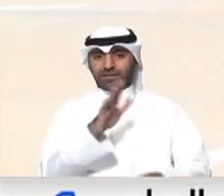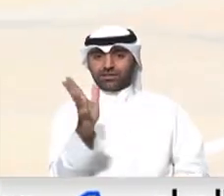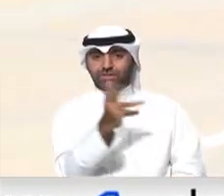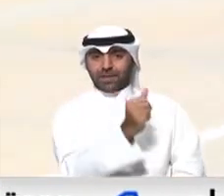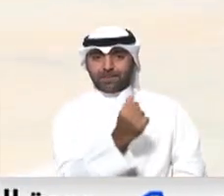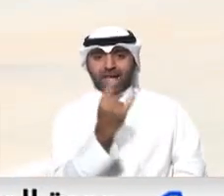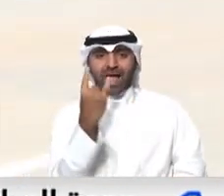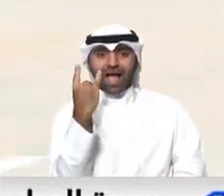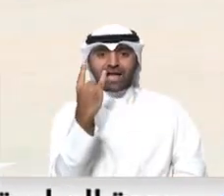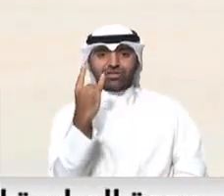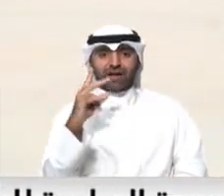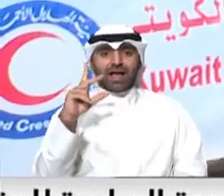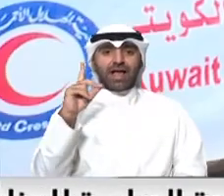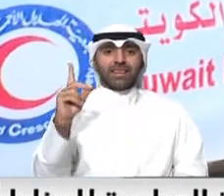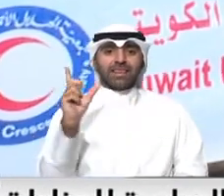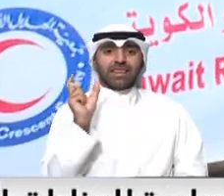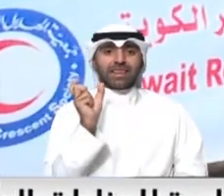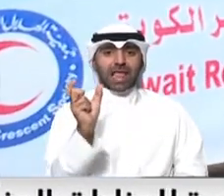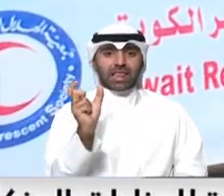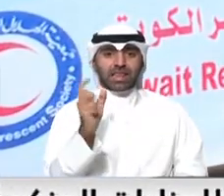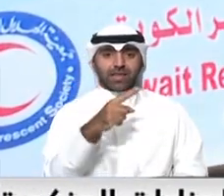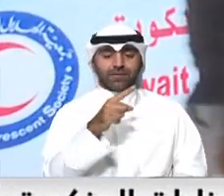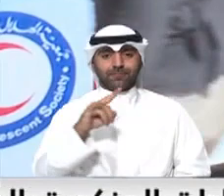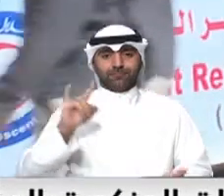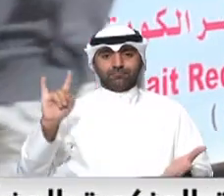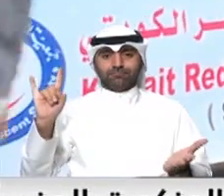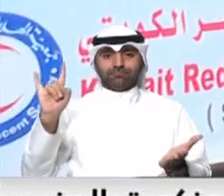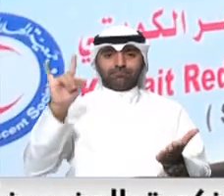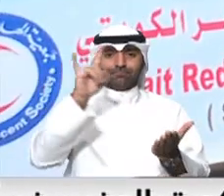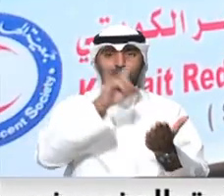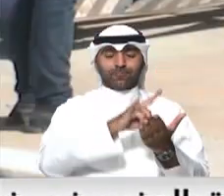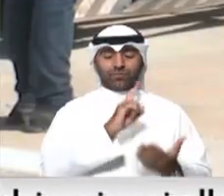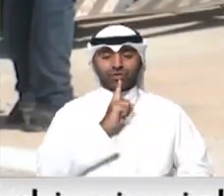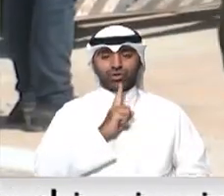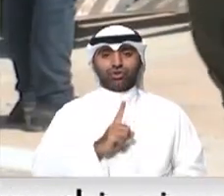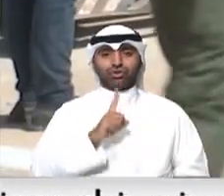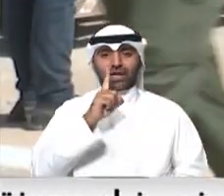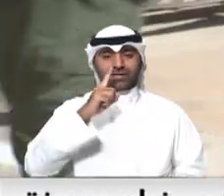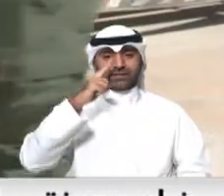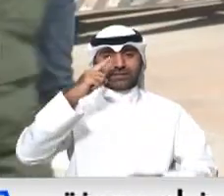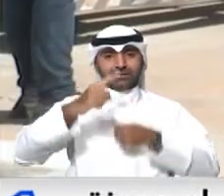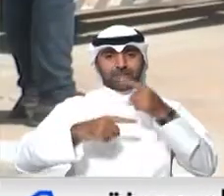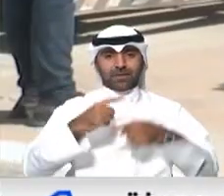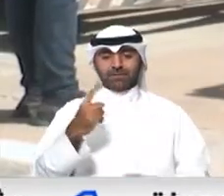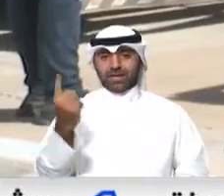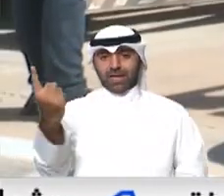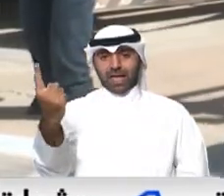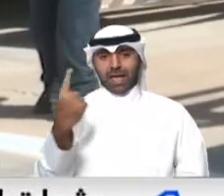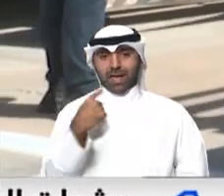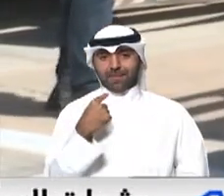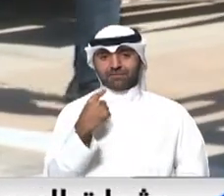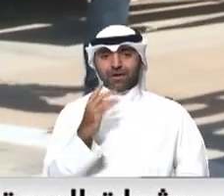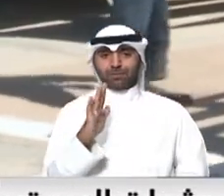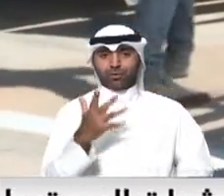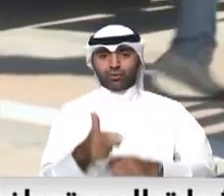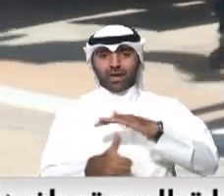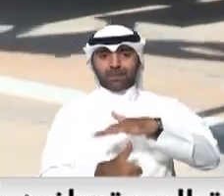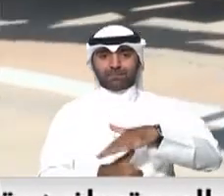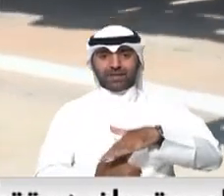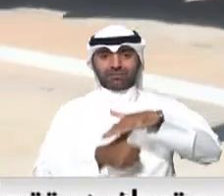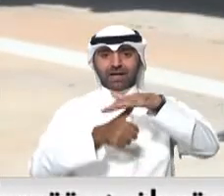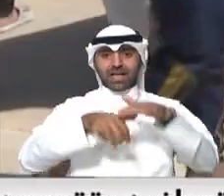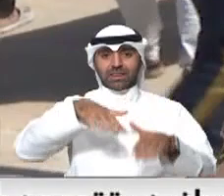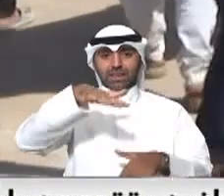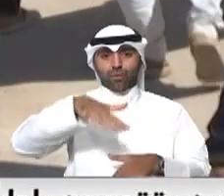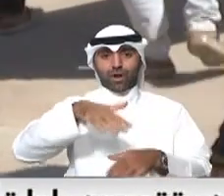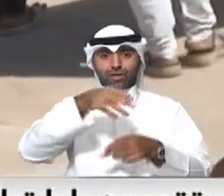ليبيا من الجسر الجوي الذي أمر به صاحب السمو أمير البلاد حفظ الله ورعاه. مع تواصل طائرات الجسر الجوي الكويتي إلى